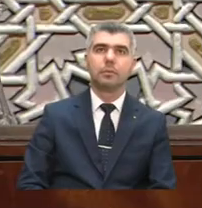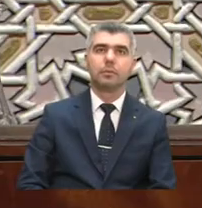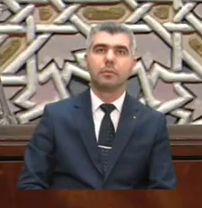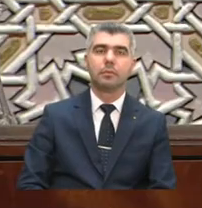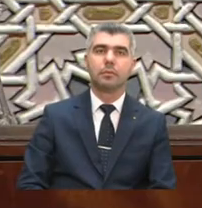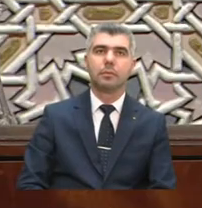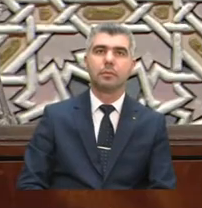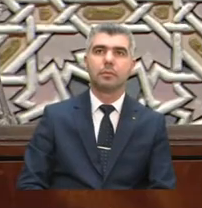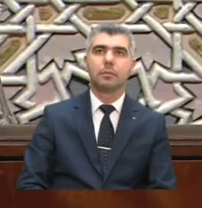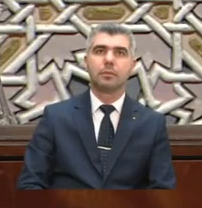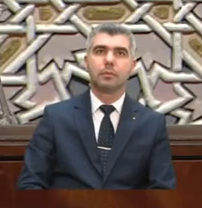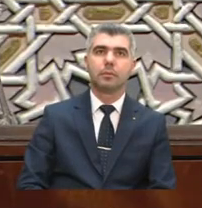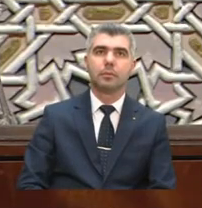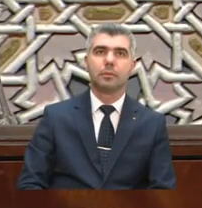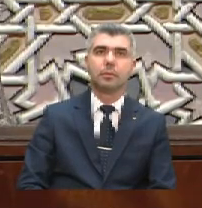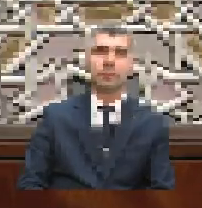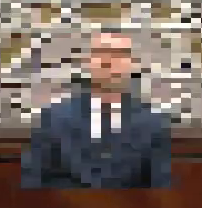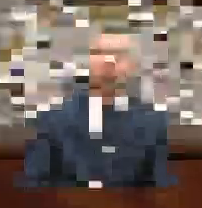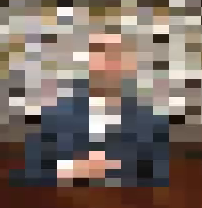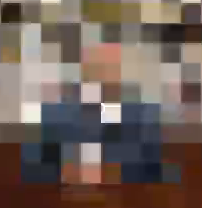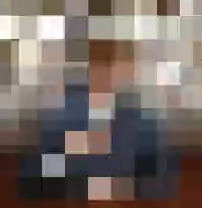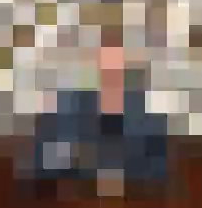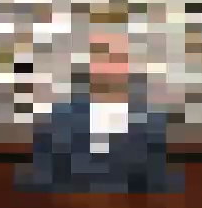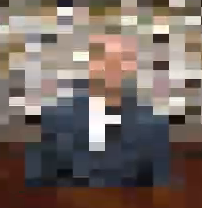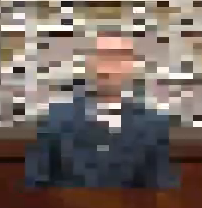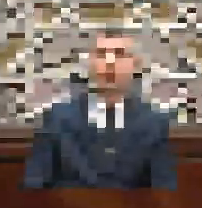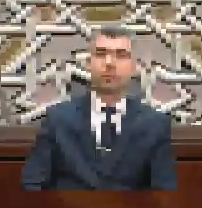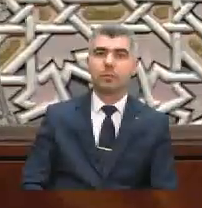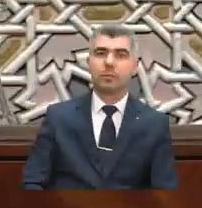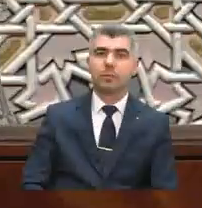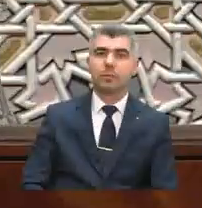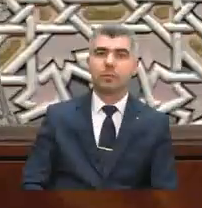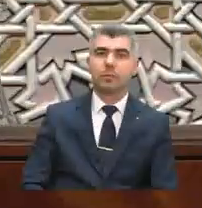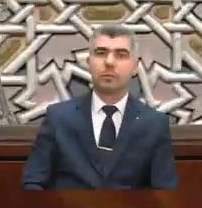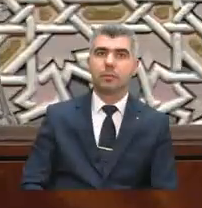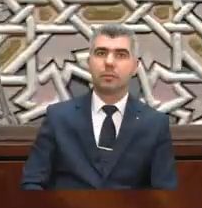أعطي الوقت لا هذا تدخل فيما لا يعنيكم. أنا شوف